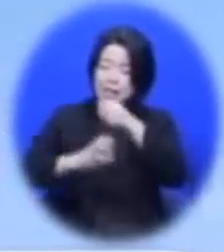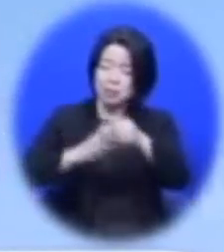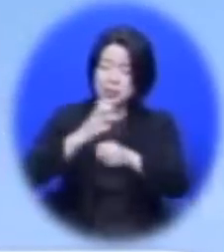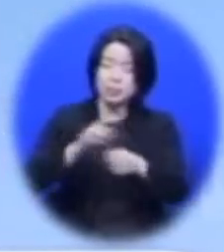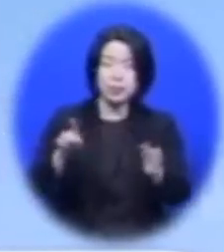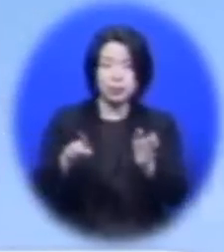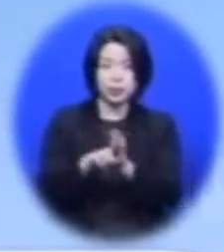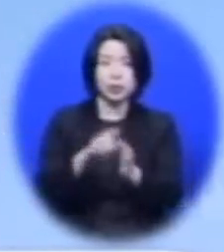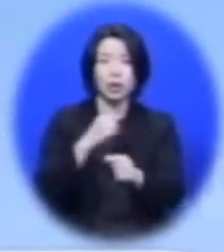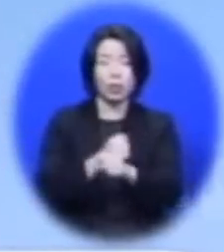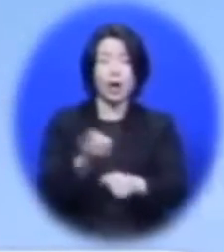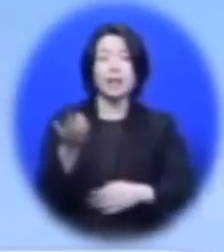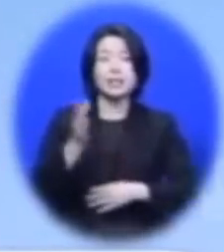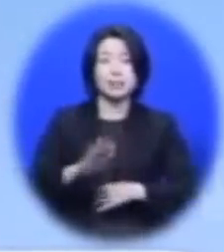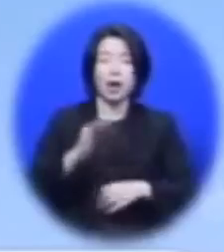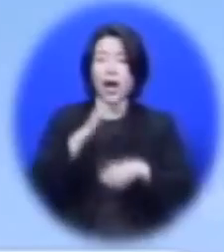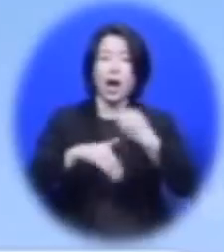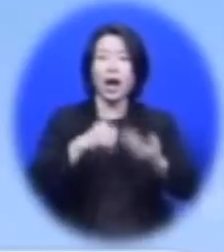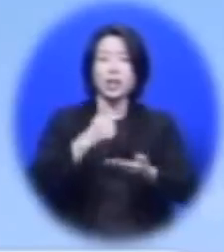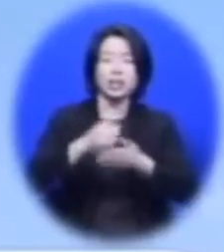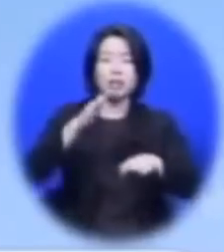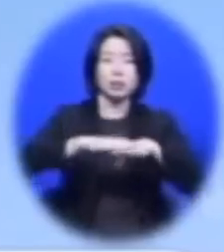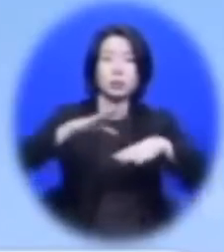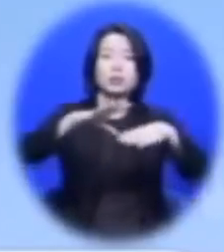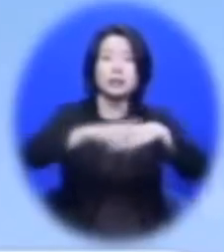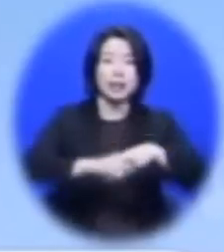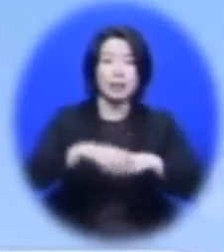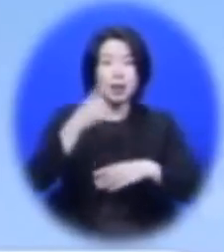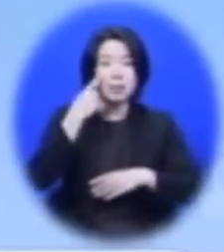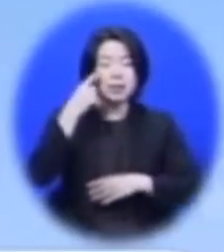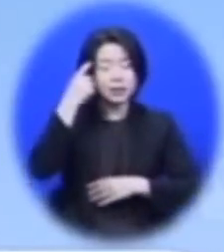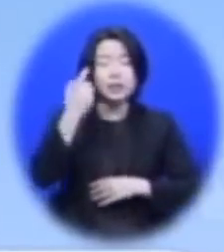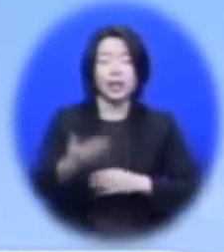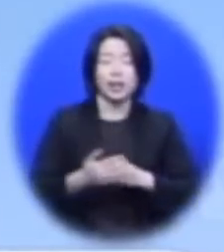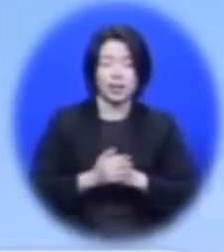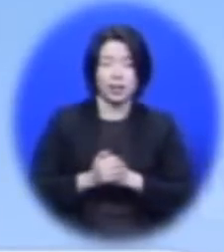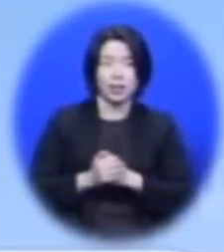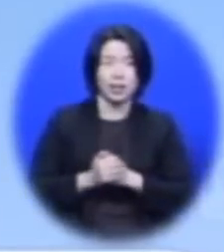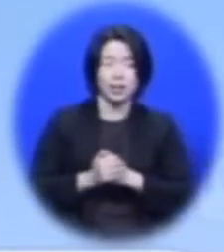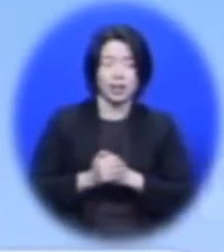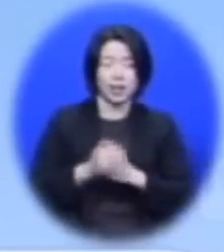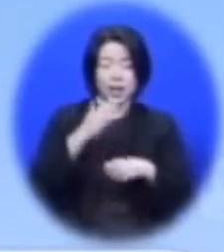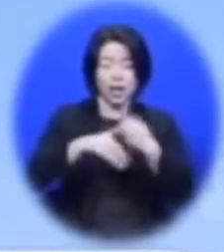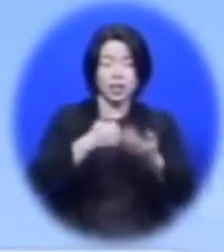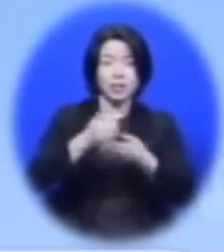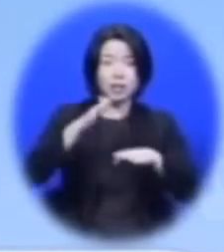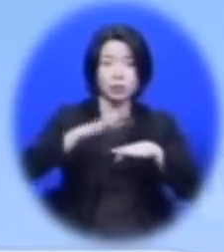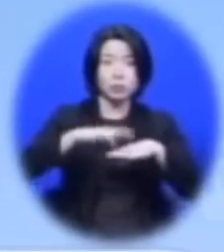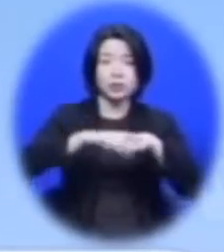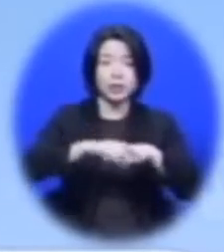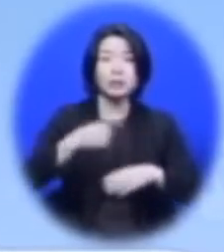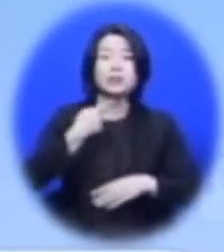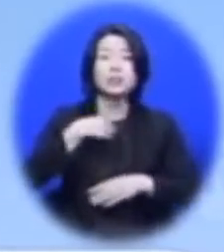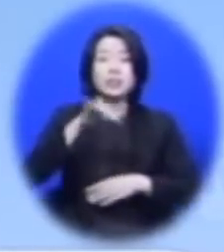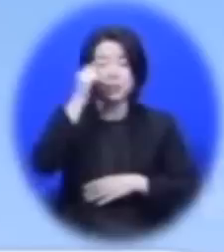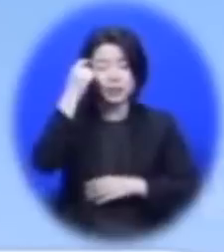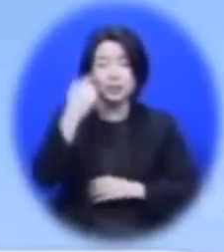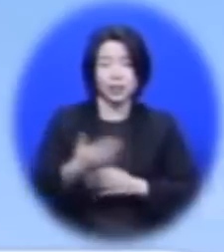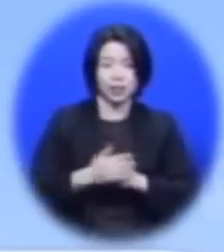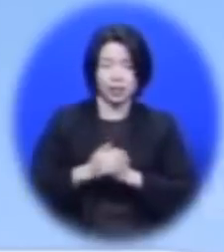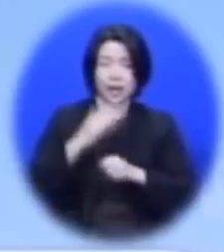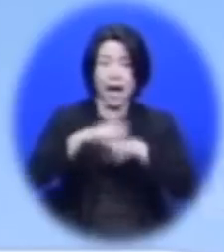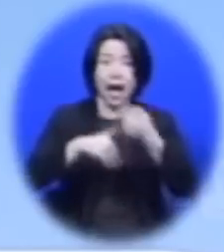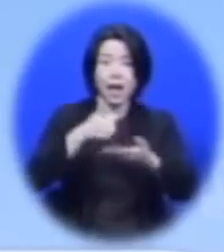믿었다고 하지만, 하나님과 손잡아 봤냐는 거예요. 하나님과 손잡아 보셨냐.